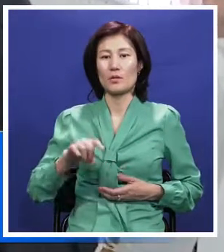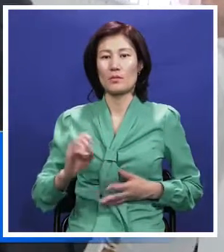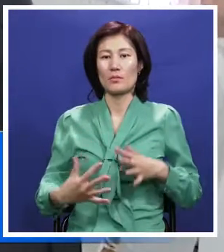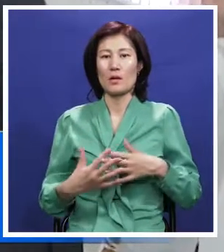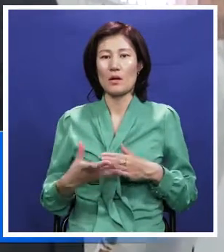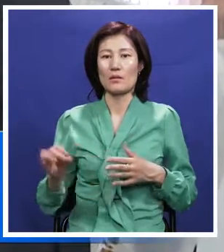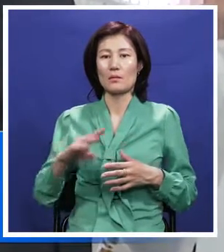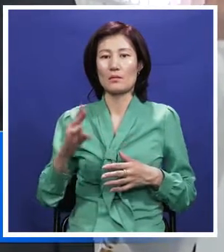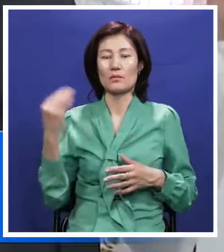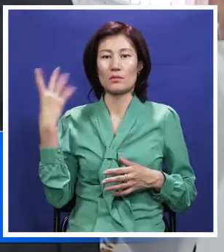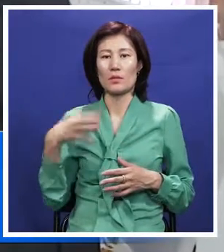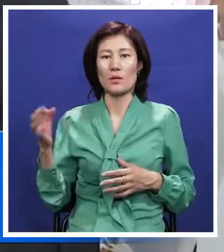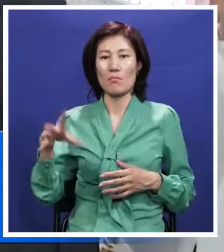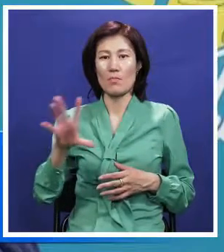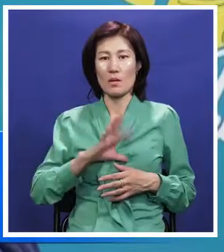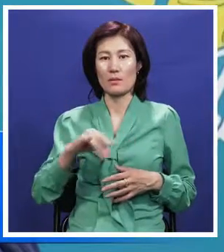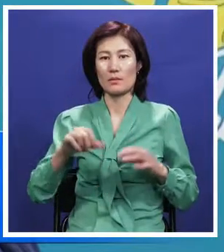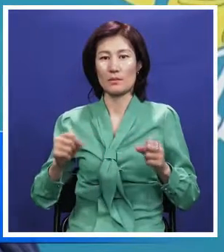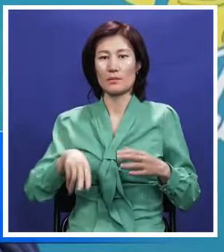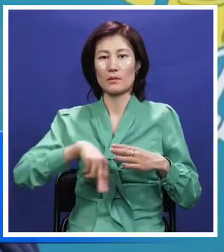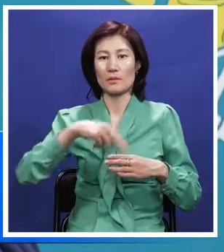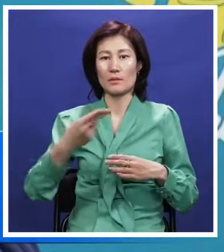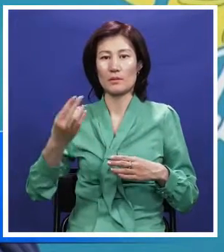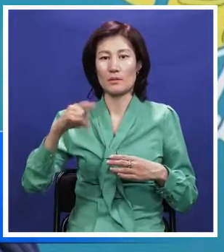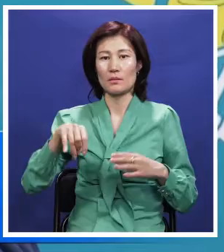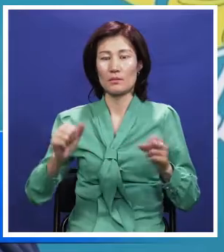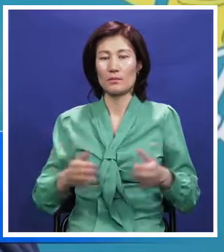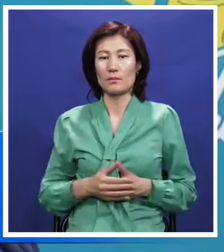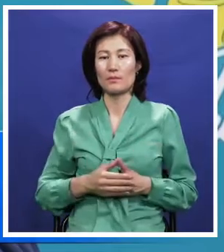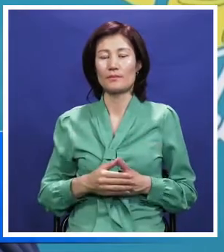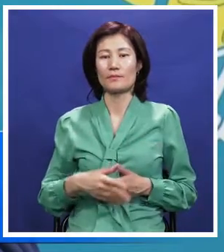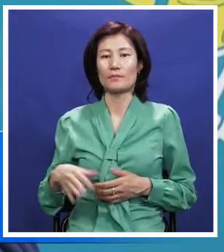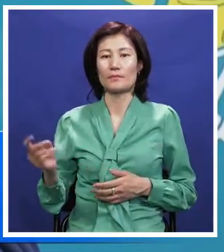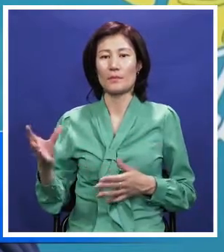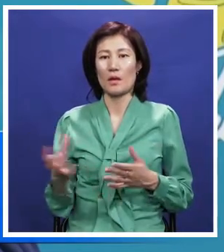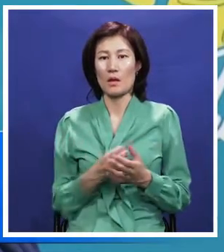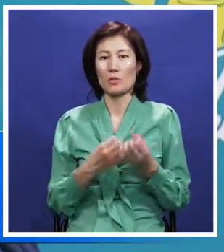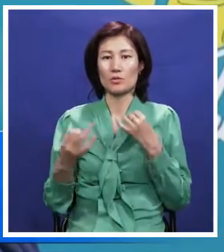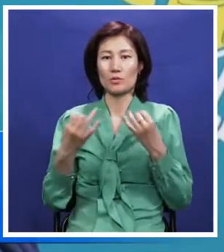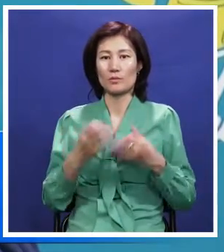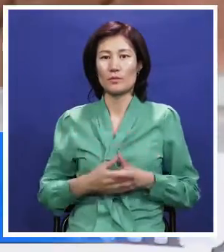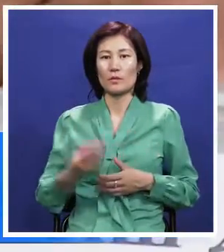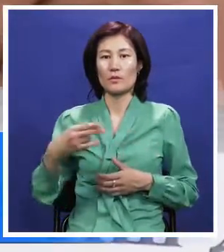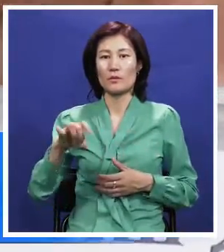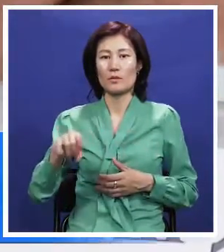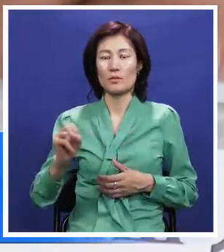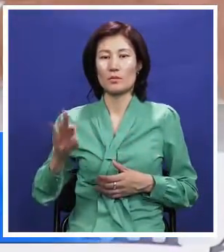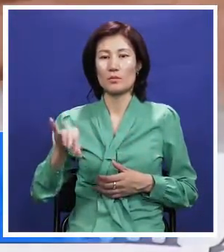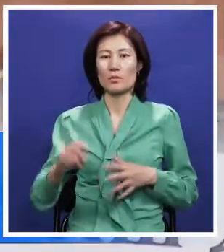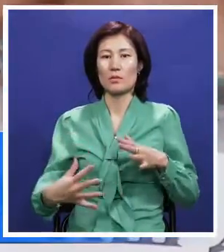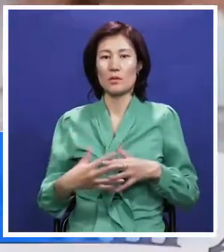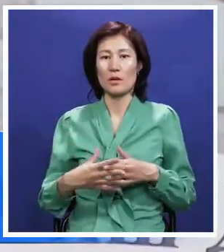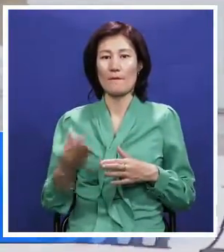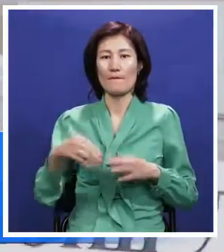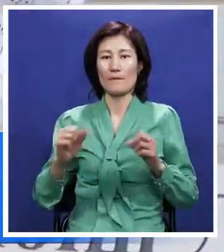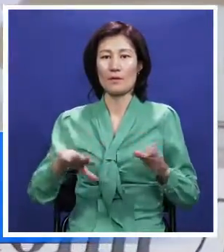Ордабасы ауданына сайланған Түркістан облыстық мәслихатының депутаты Дулат Әбіш кезекті қоғамдық қабылдауын өткізді. Нұр Отан партиясының Ордабасы